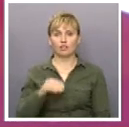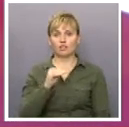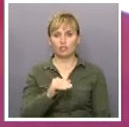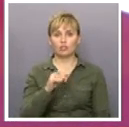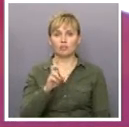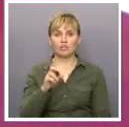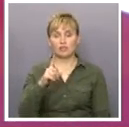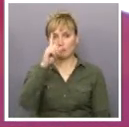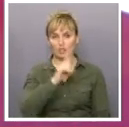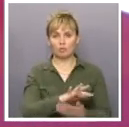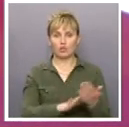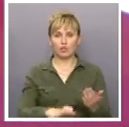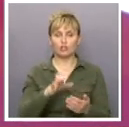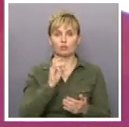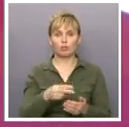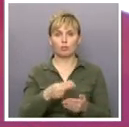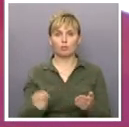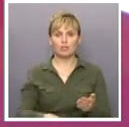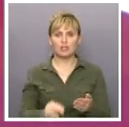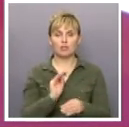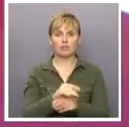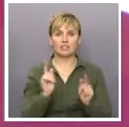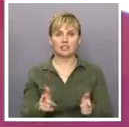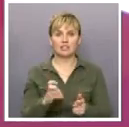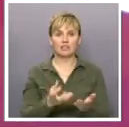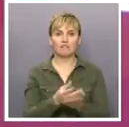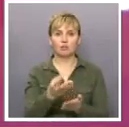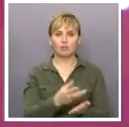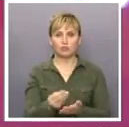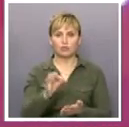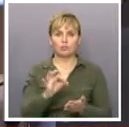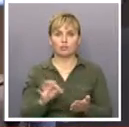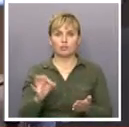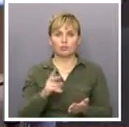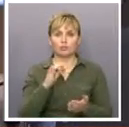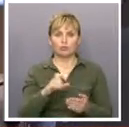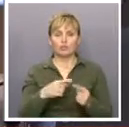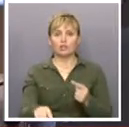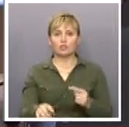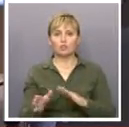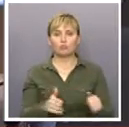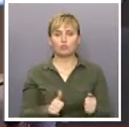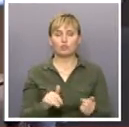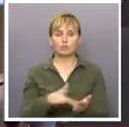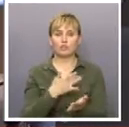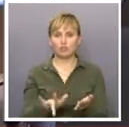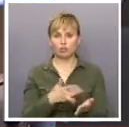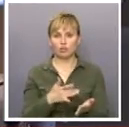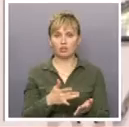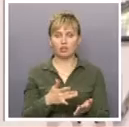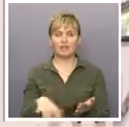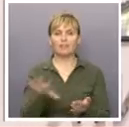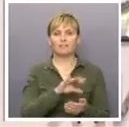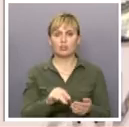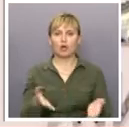Жилстройсбербанк на месяц продлил сроки подписания дополнительных соглашений на выплату компенсации курсовой разницы после перерасчета. Все